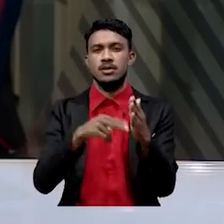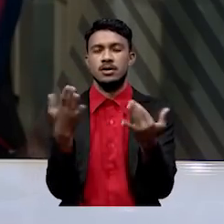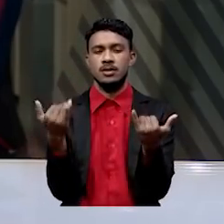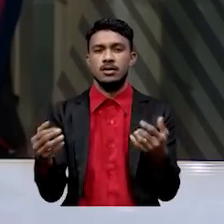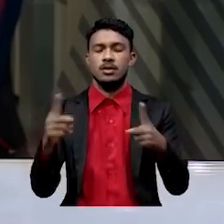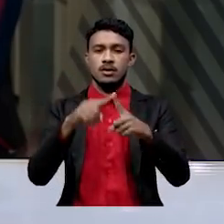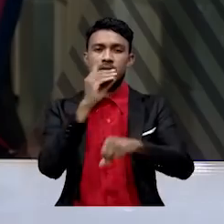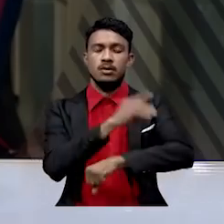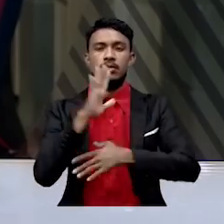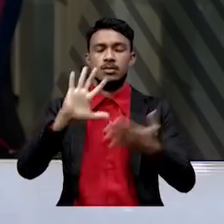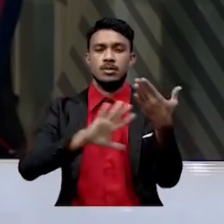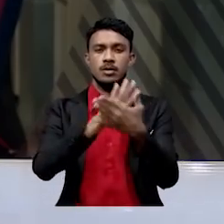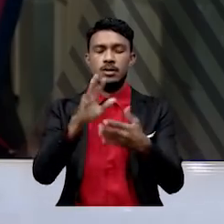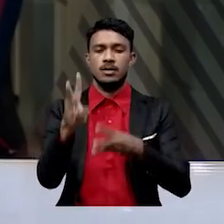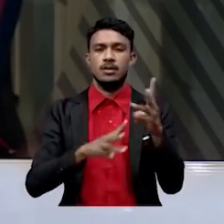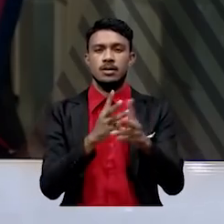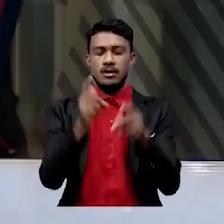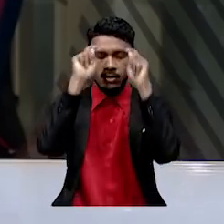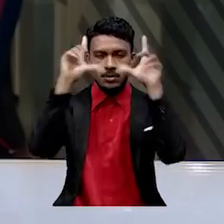Mundial Trabalhador. Firma e acompanha muito.